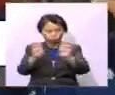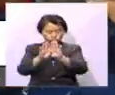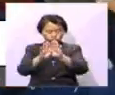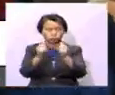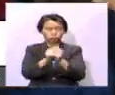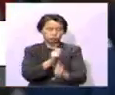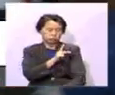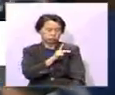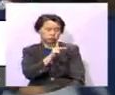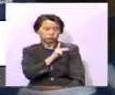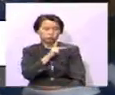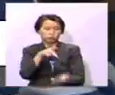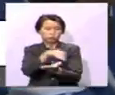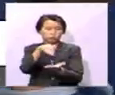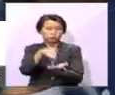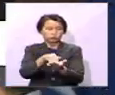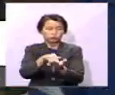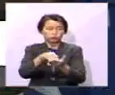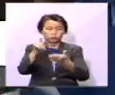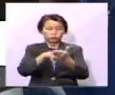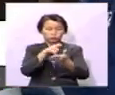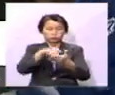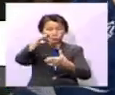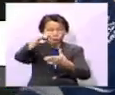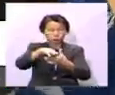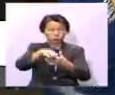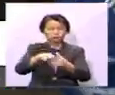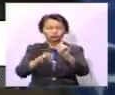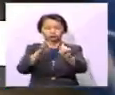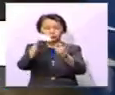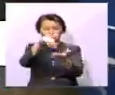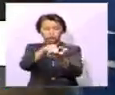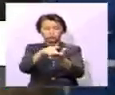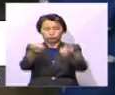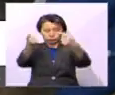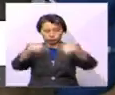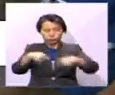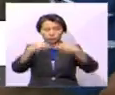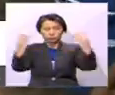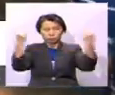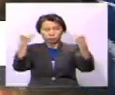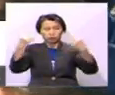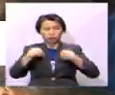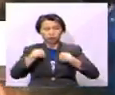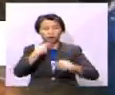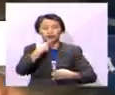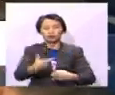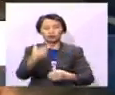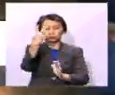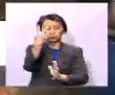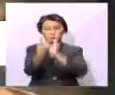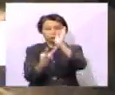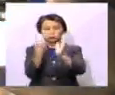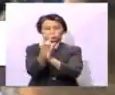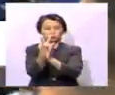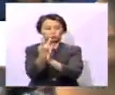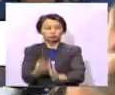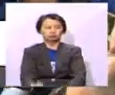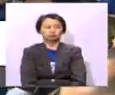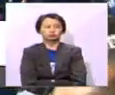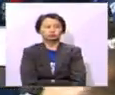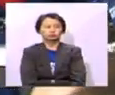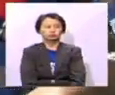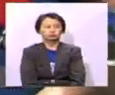ialah ketua-ketua pusat daerah mengundi. Kira-kira 1,000 orang hadir pada majlis yang berlangsung selama 2 jam itu.